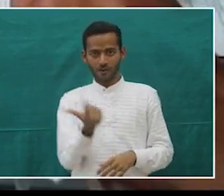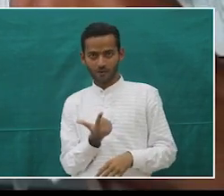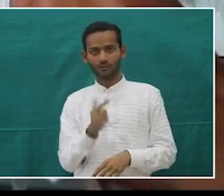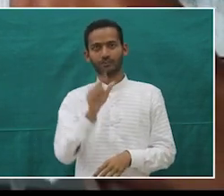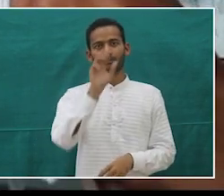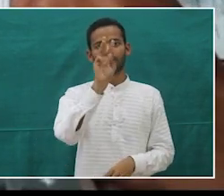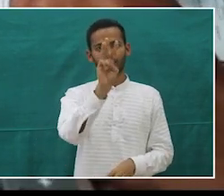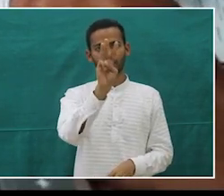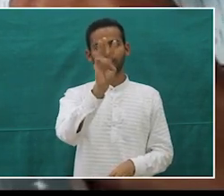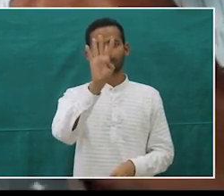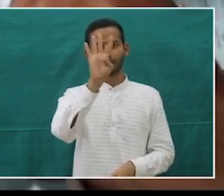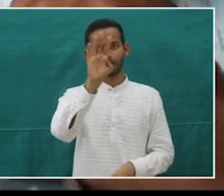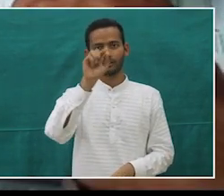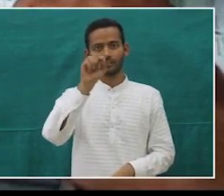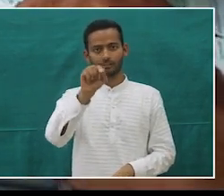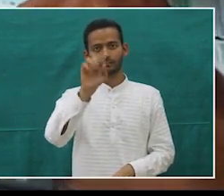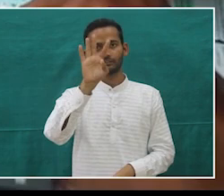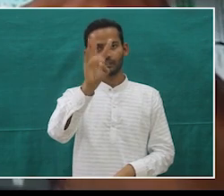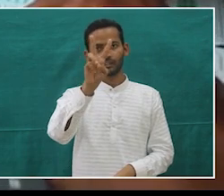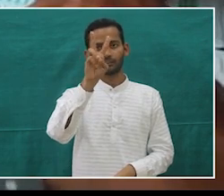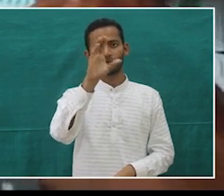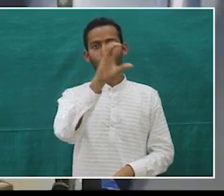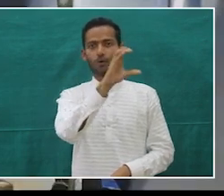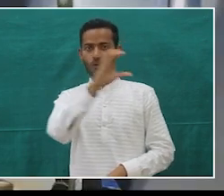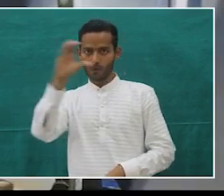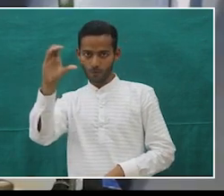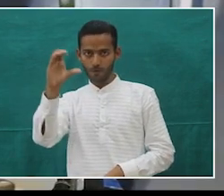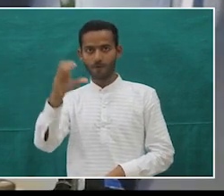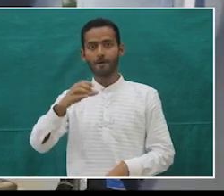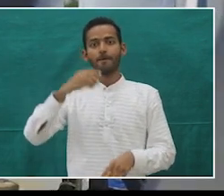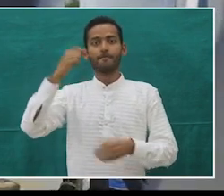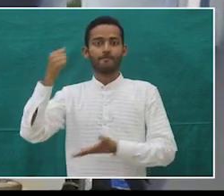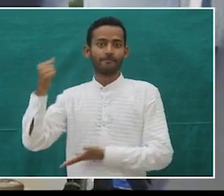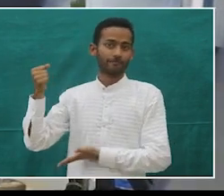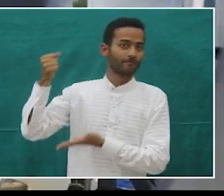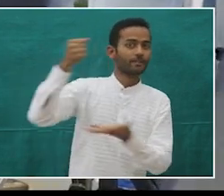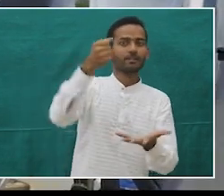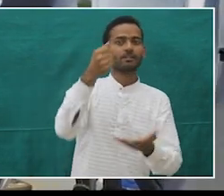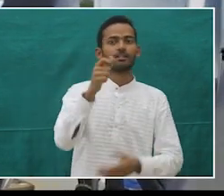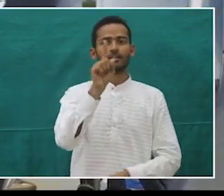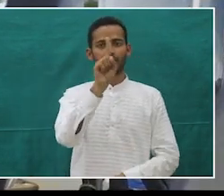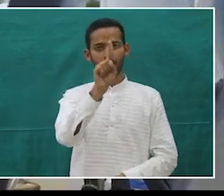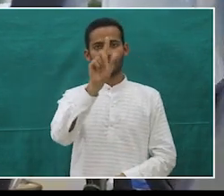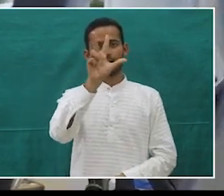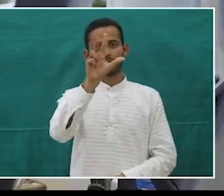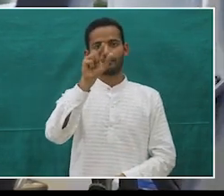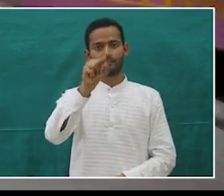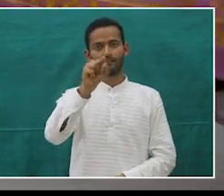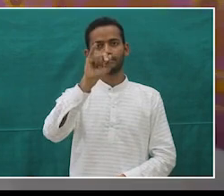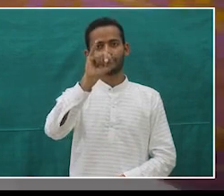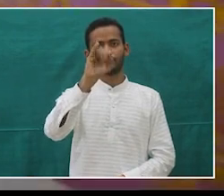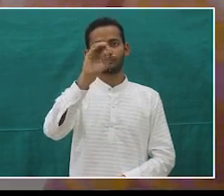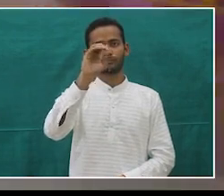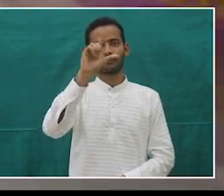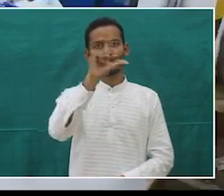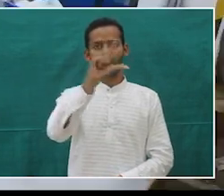18.600 लाख करोड़ रुपए के 34.42 करोड़ लोन स्वीकृत किया जा चुके हैं और